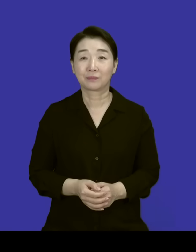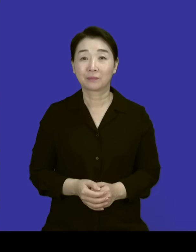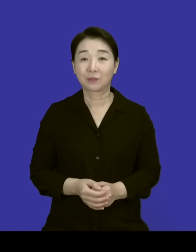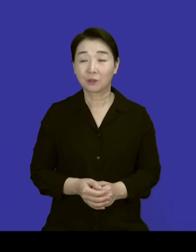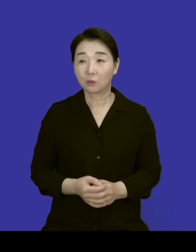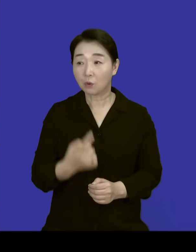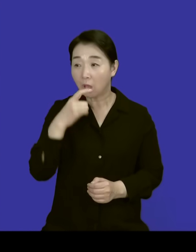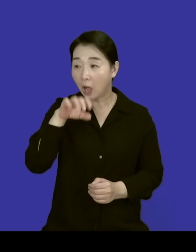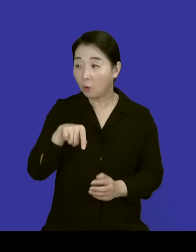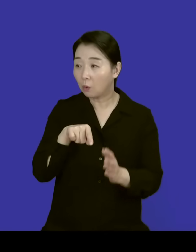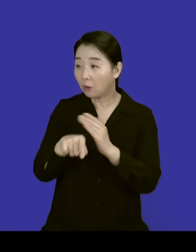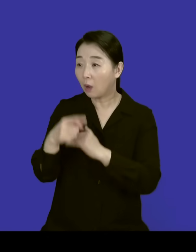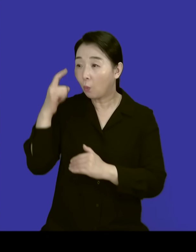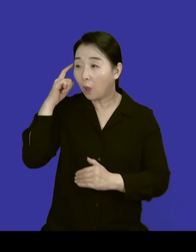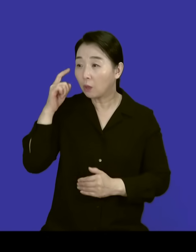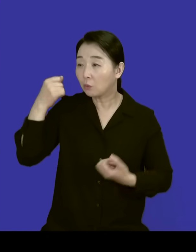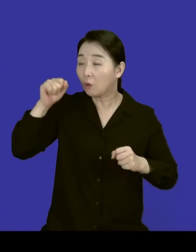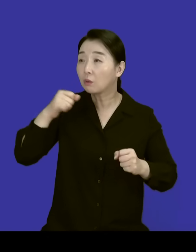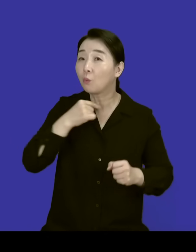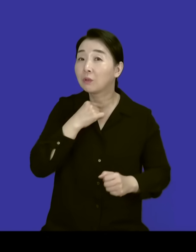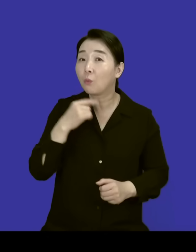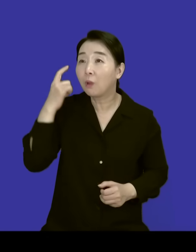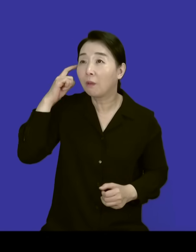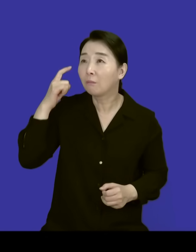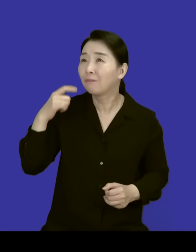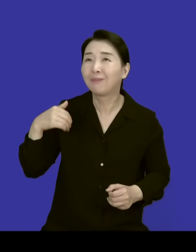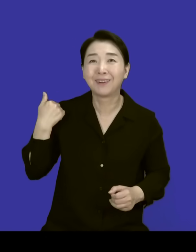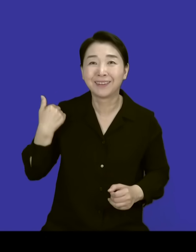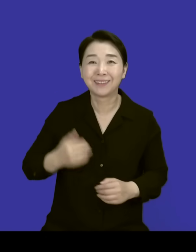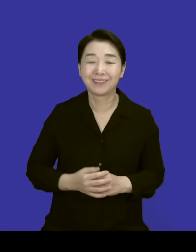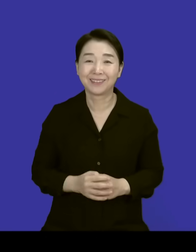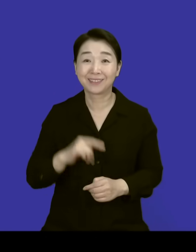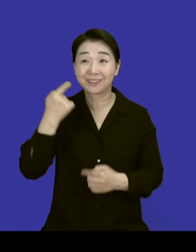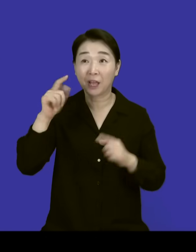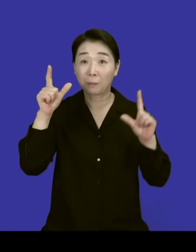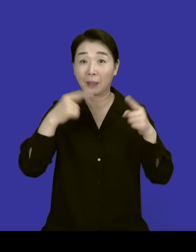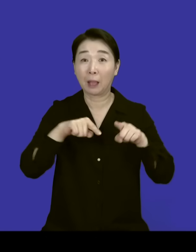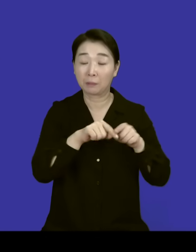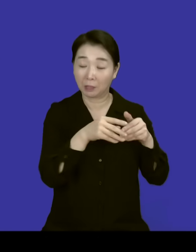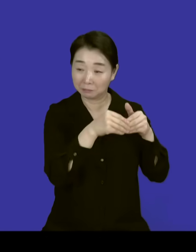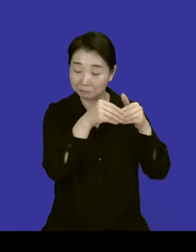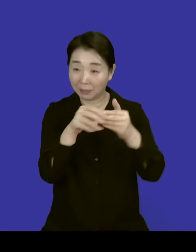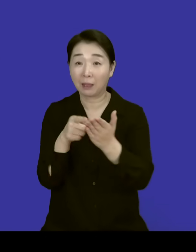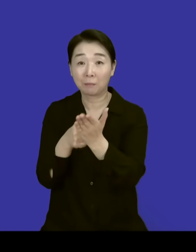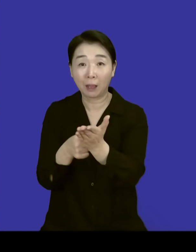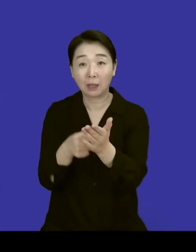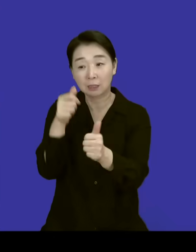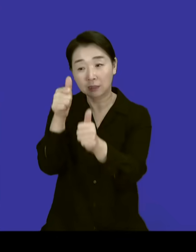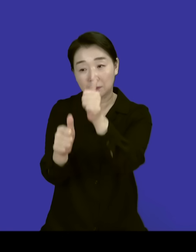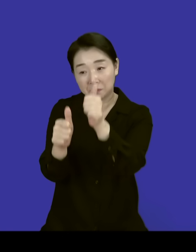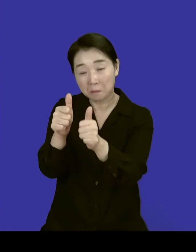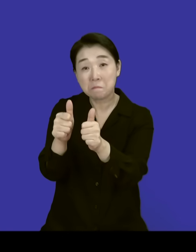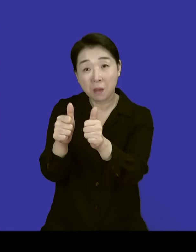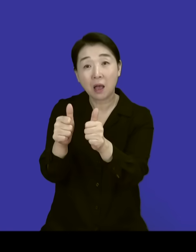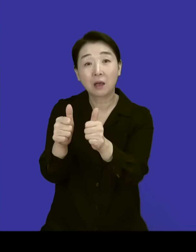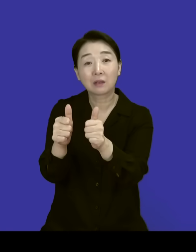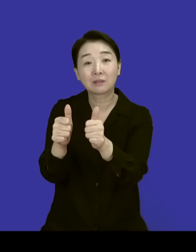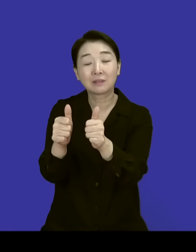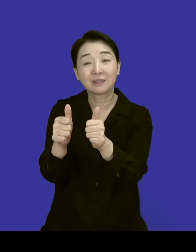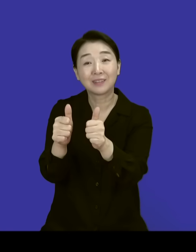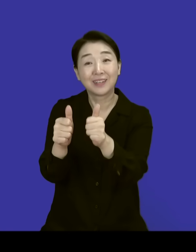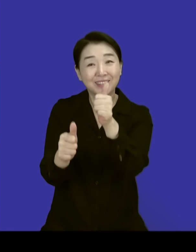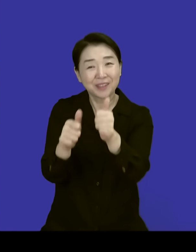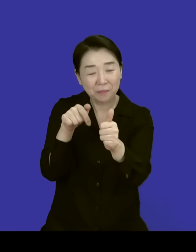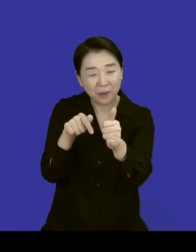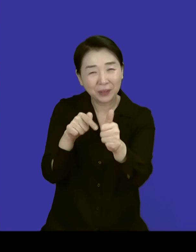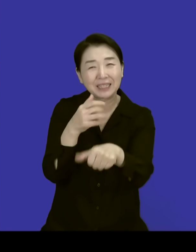저도 모르겠어요. 왜 하고 싶었는지. 예. 가가지고 다음날 그렇게 데려가시고 거기서 오디션 보고 예. 뭐 오디션이라고 해가지고